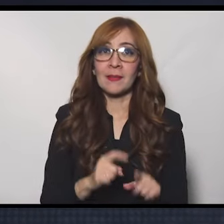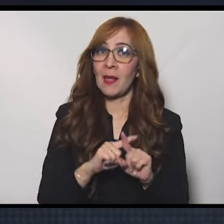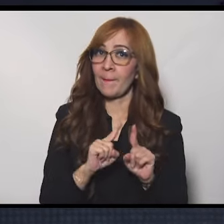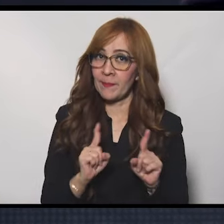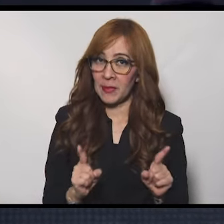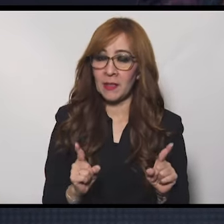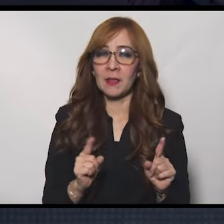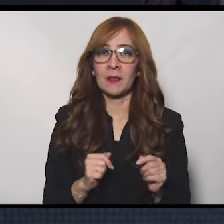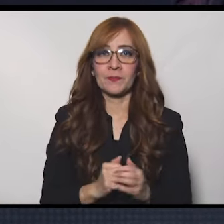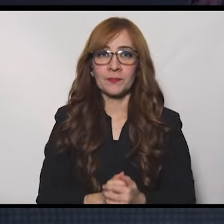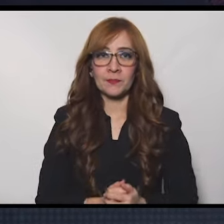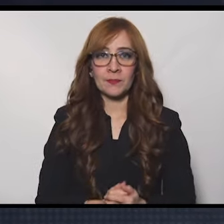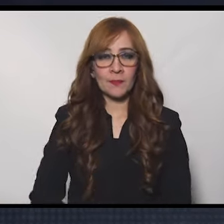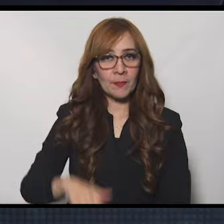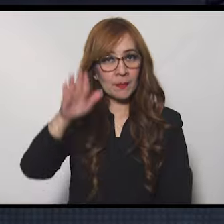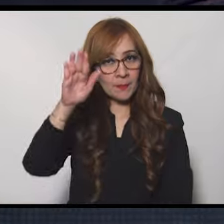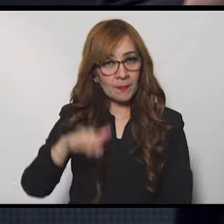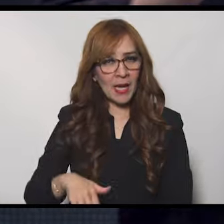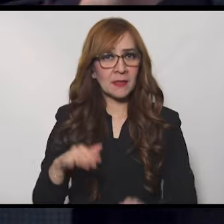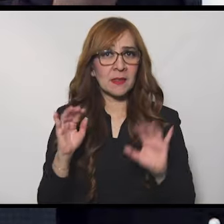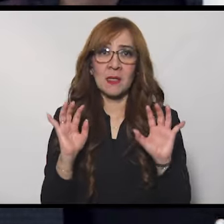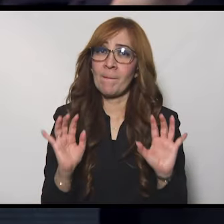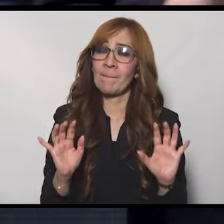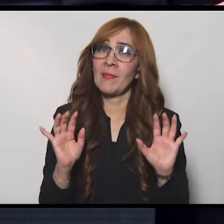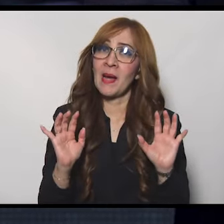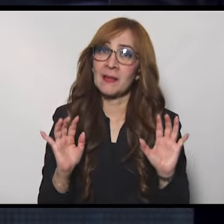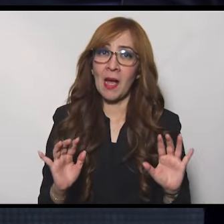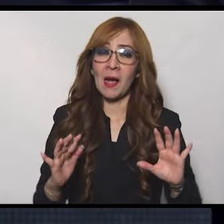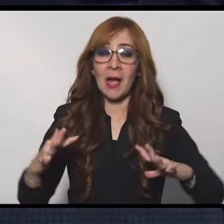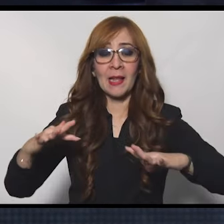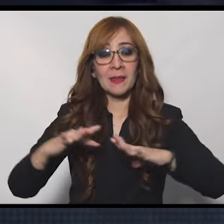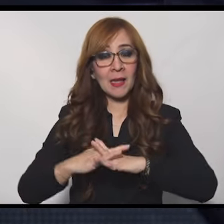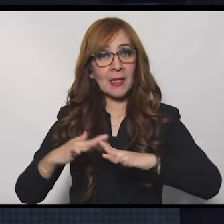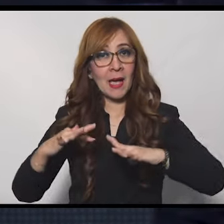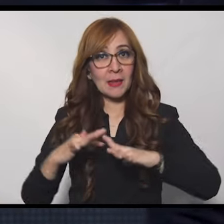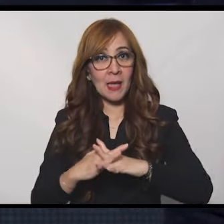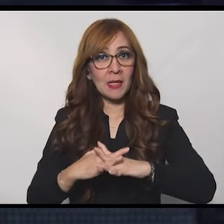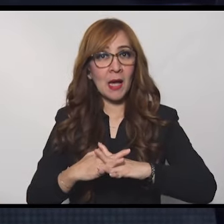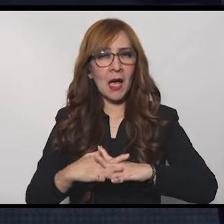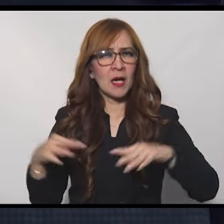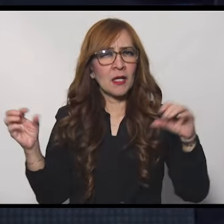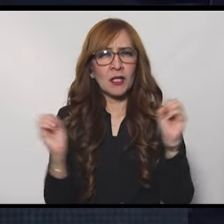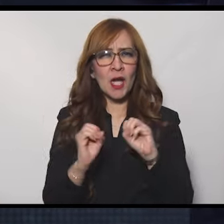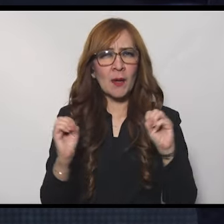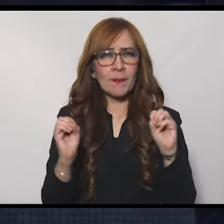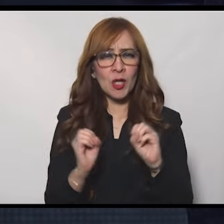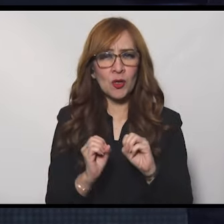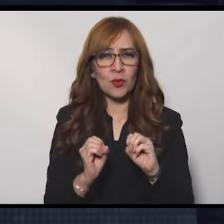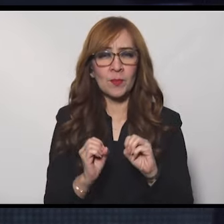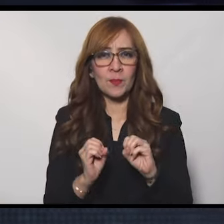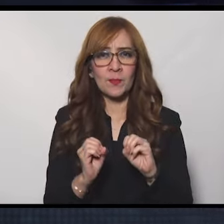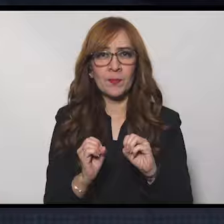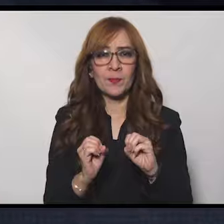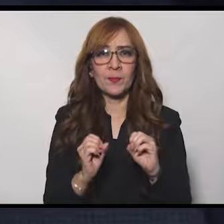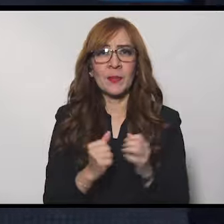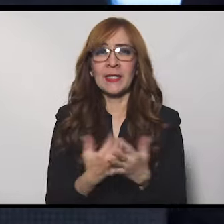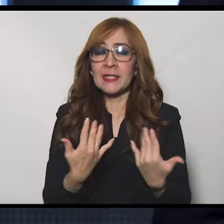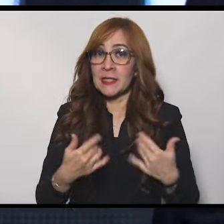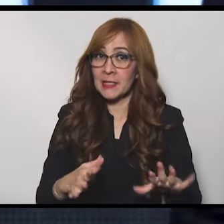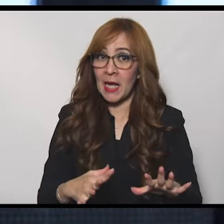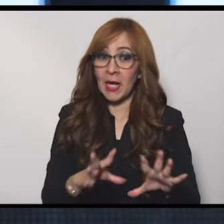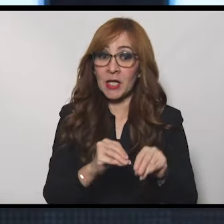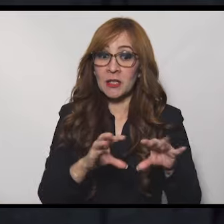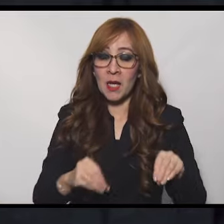Tapi masih banyak tanah-tanah yang belum diduduki. Jadi ibaratnya itu masih banyak kerjaan yang